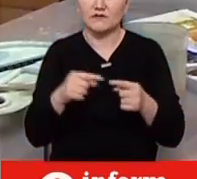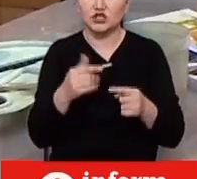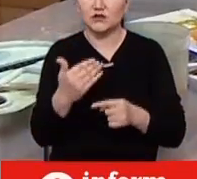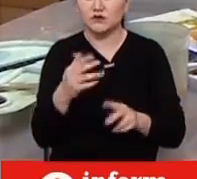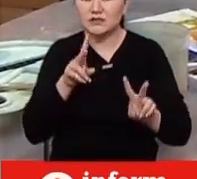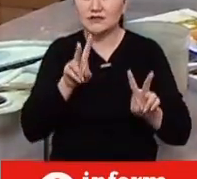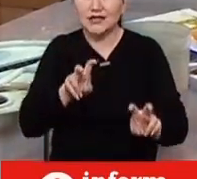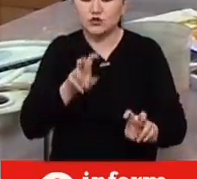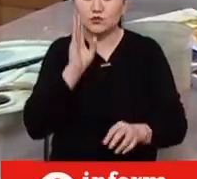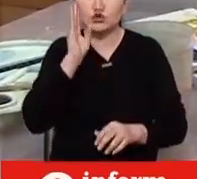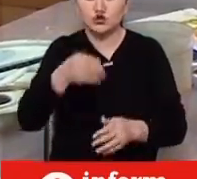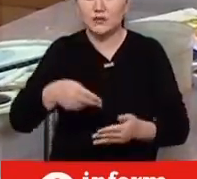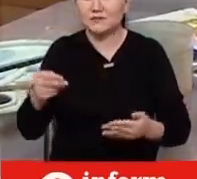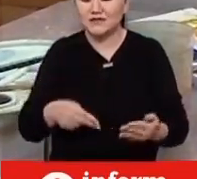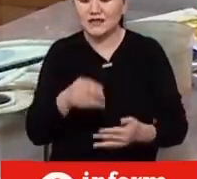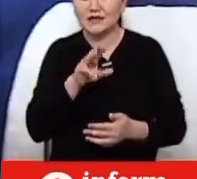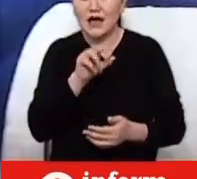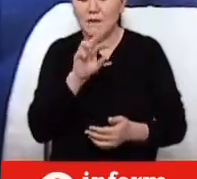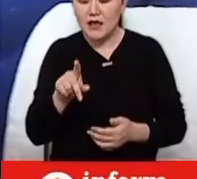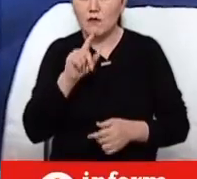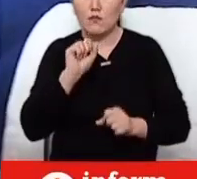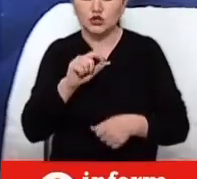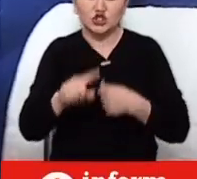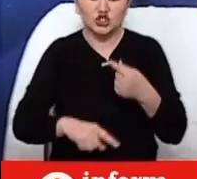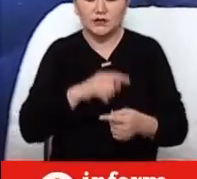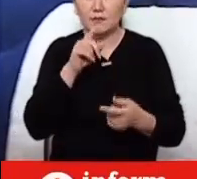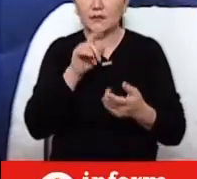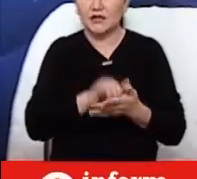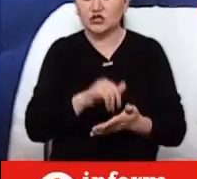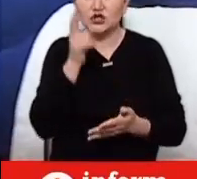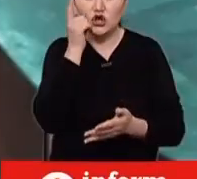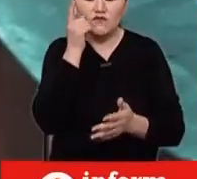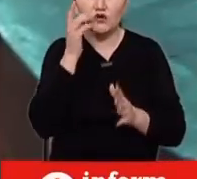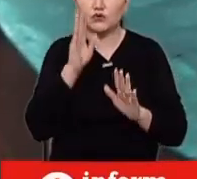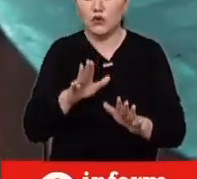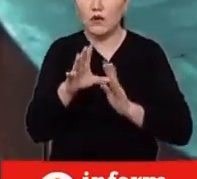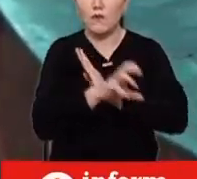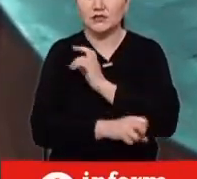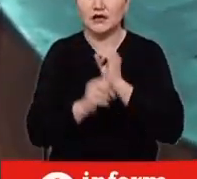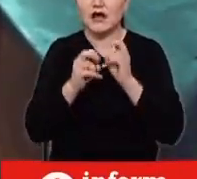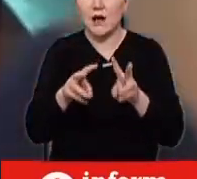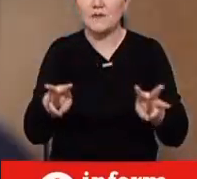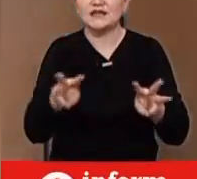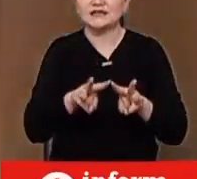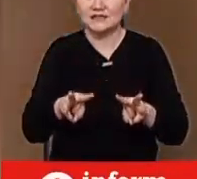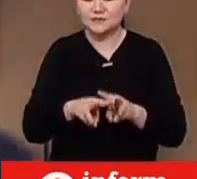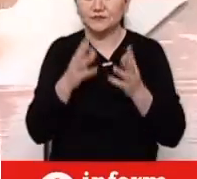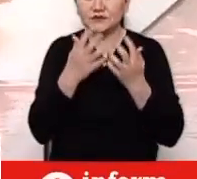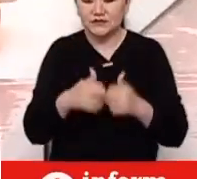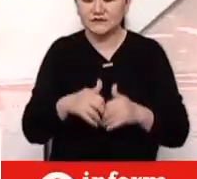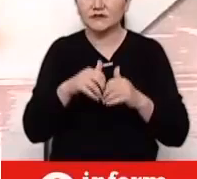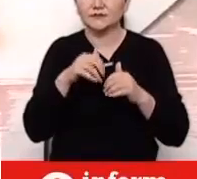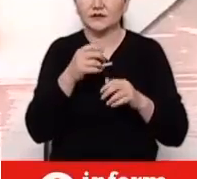статус. В будущем подписать табель можно будет через приложение в телефоне, только после того, как Министерство